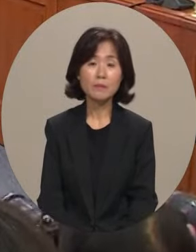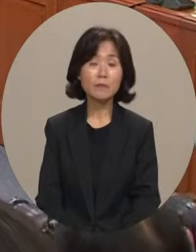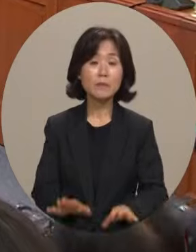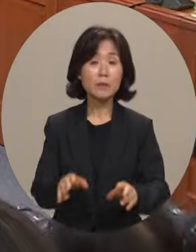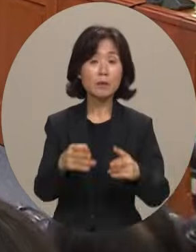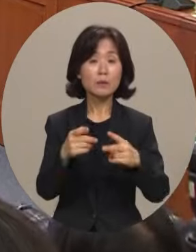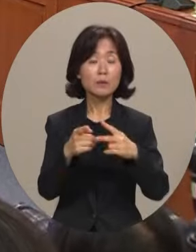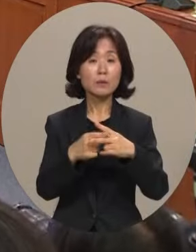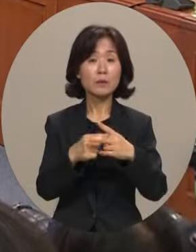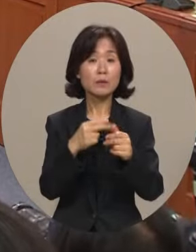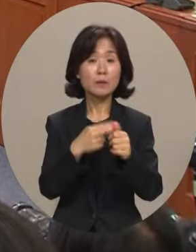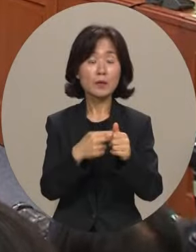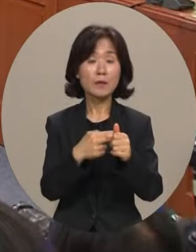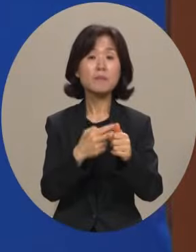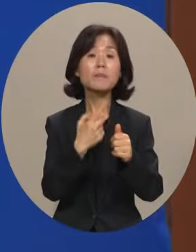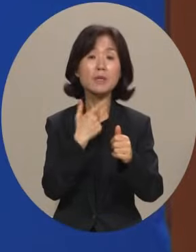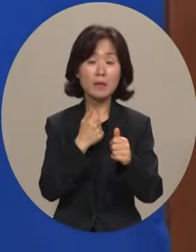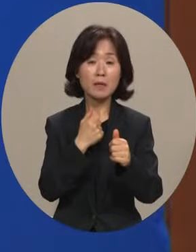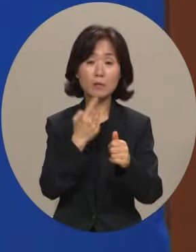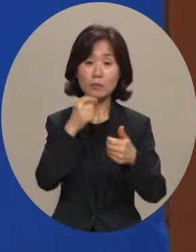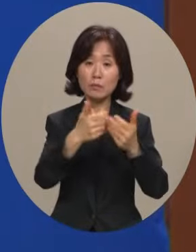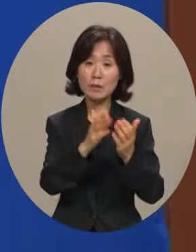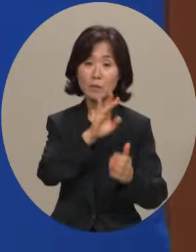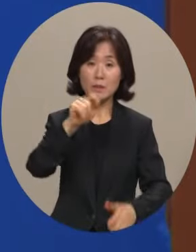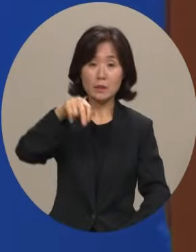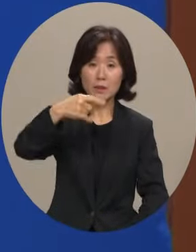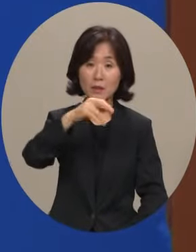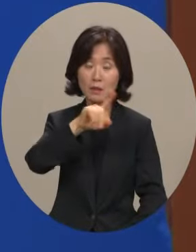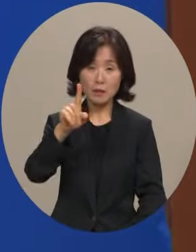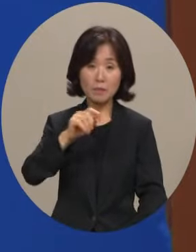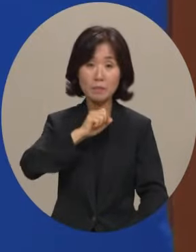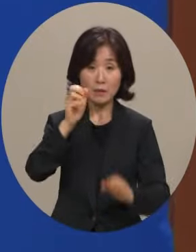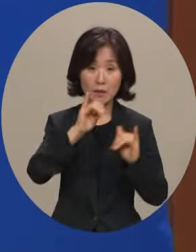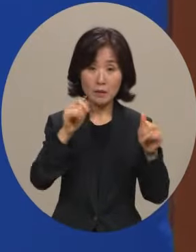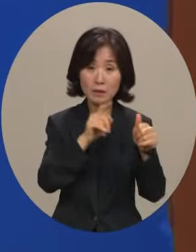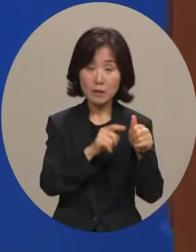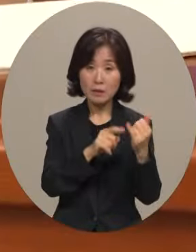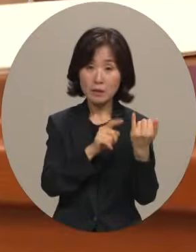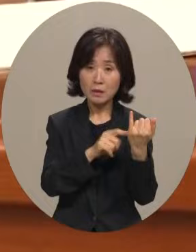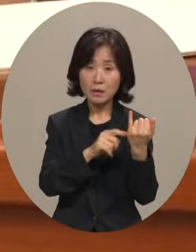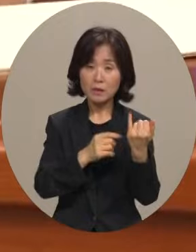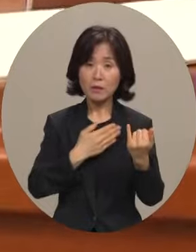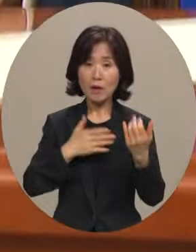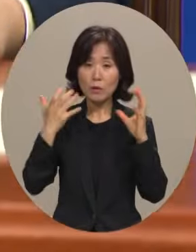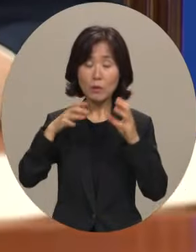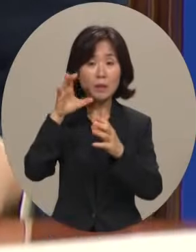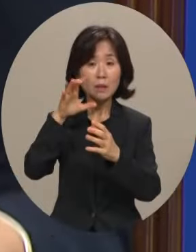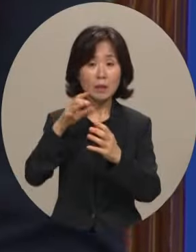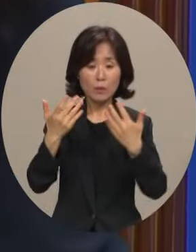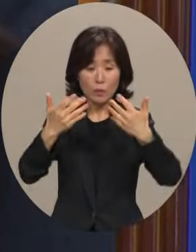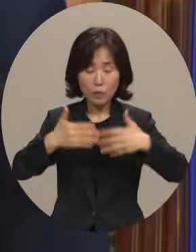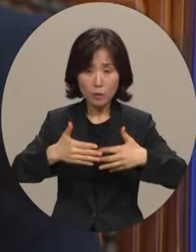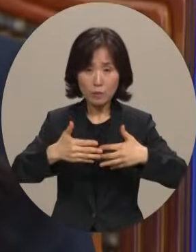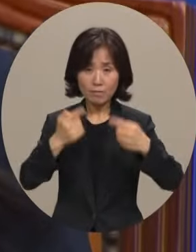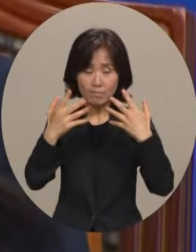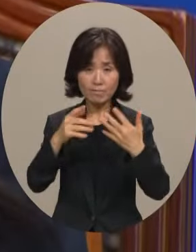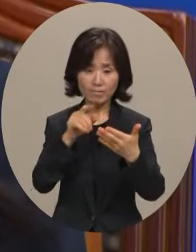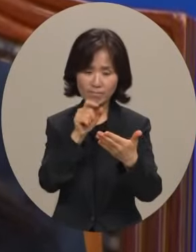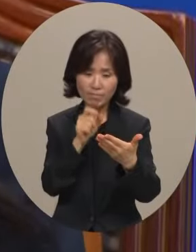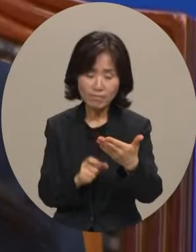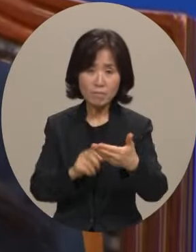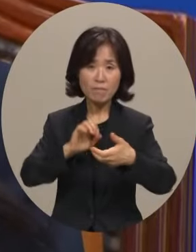현직 초등교사 출신 더불어민주당 백승하 당선인은 정서적 아동학대의 구성요건을 명확하게 제안하는 데